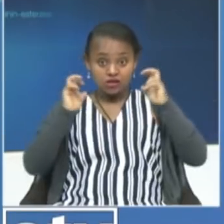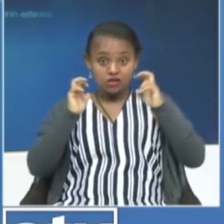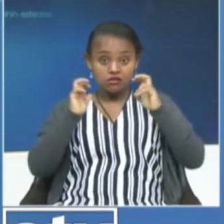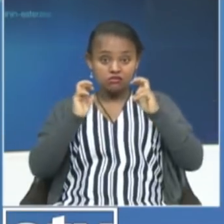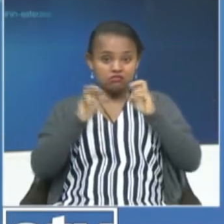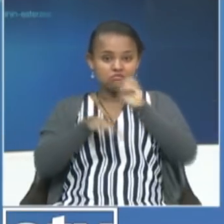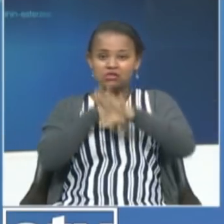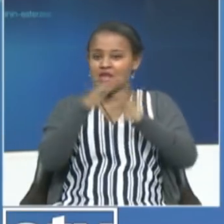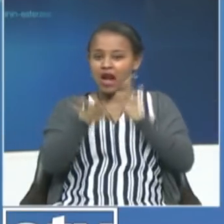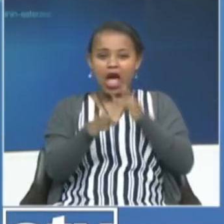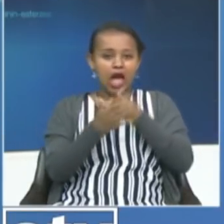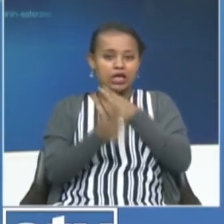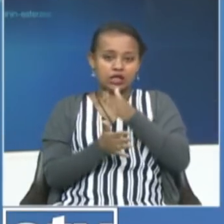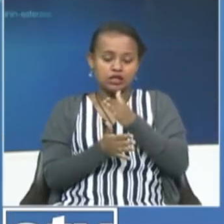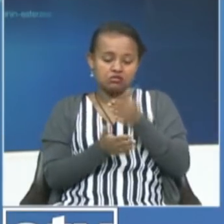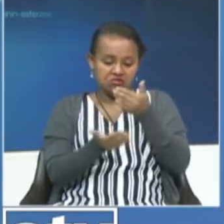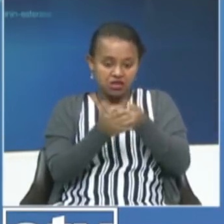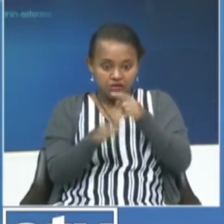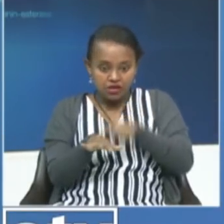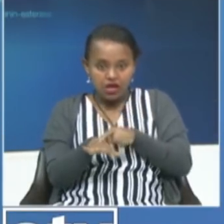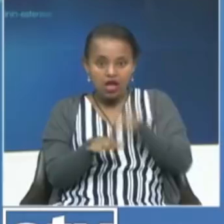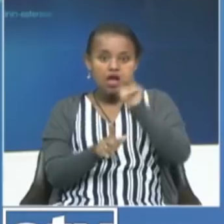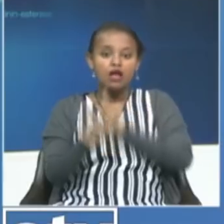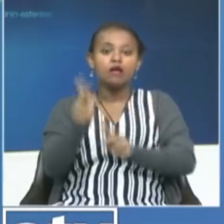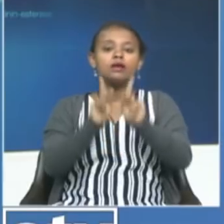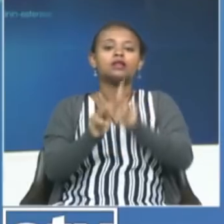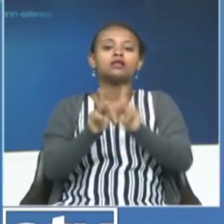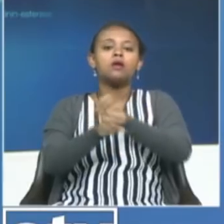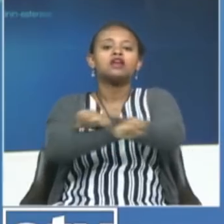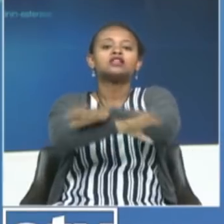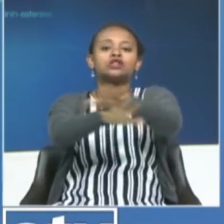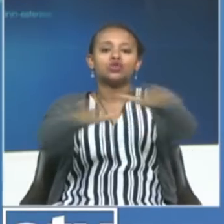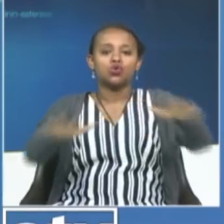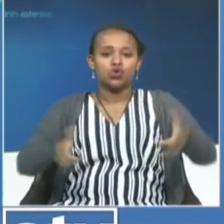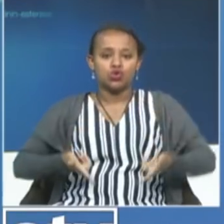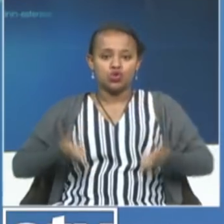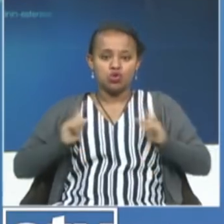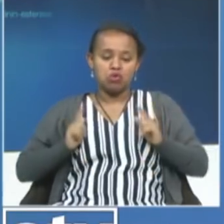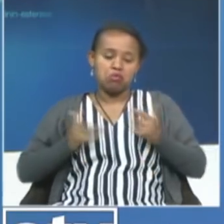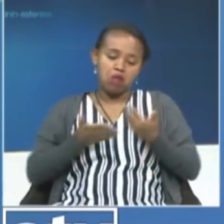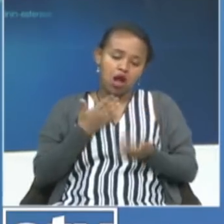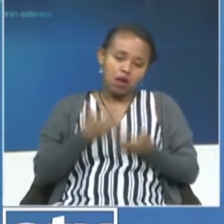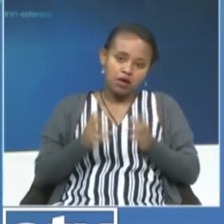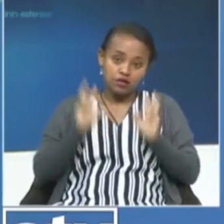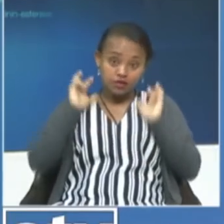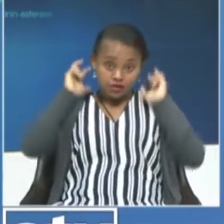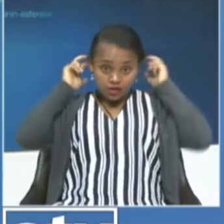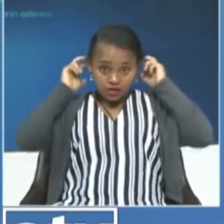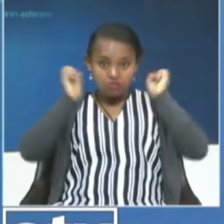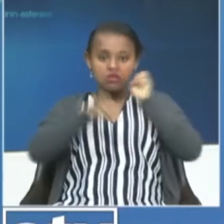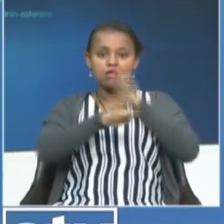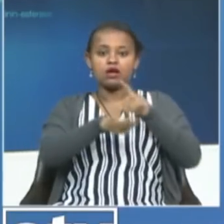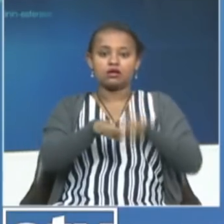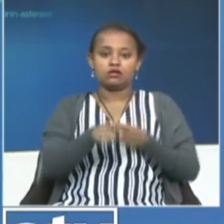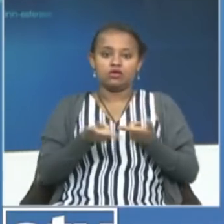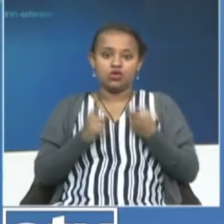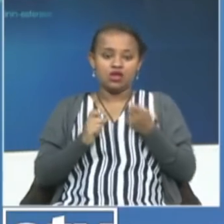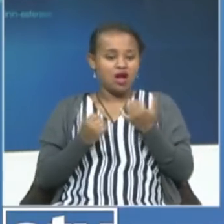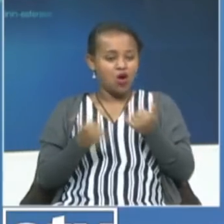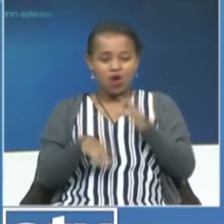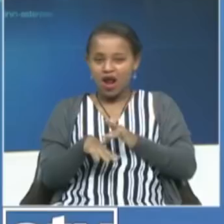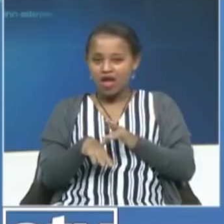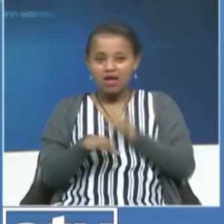እንግዲህ ቅርብ ጊዜ የማህበረሰባዊ ስርጭቶች ሲኖሩ ምናልባት ማስክን መልበስ ሊመከር ይችላል። አሁን ላይ